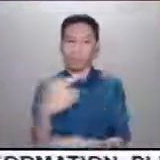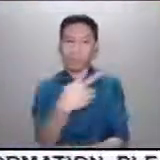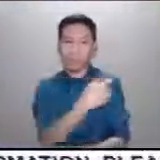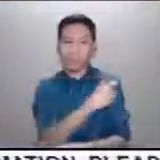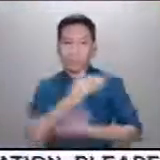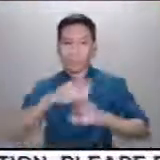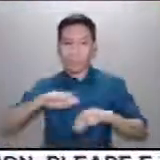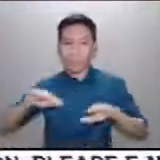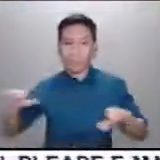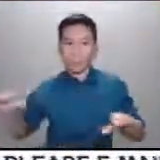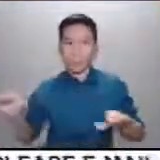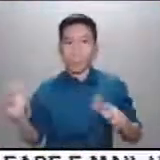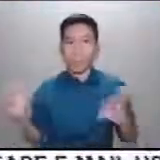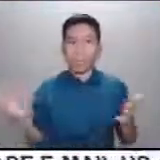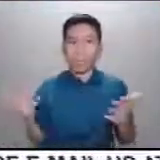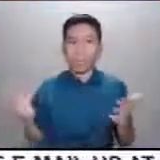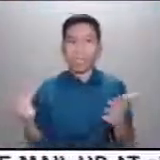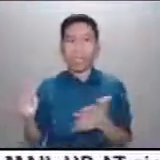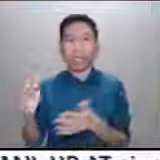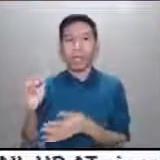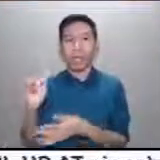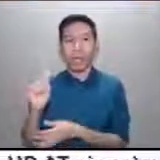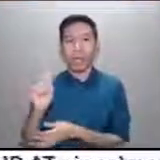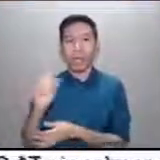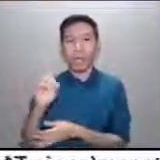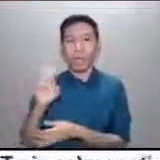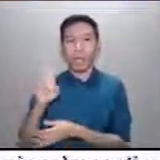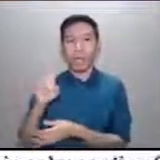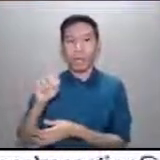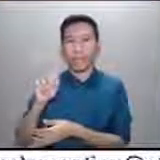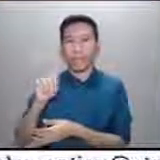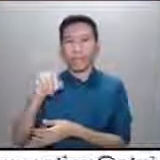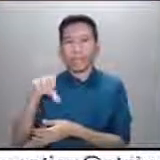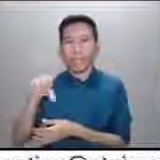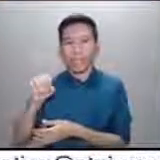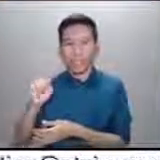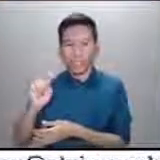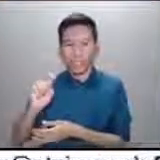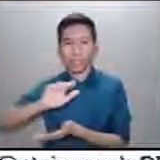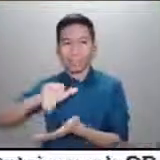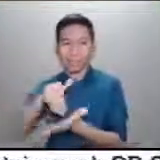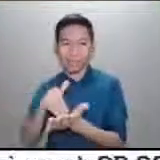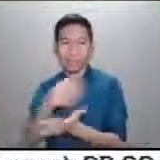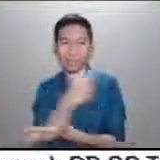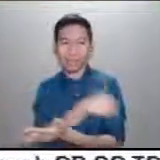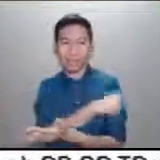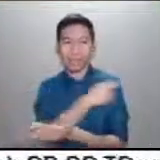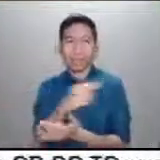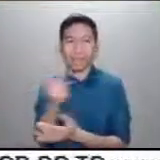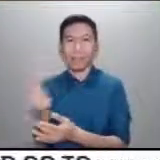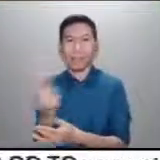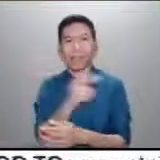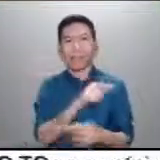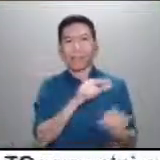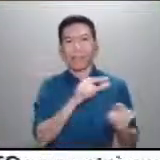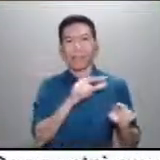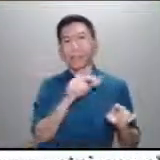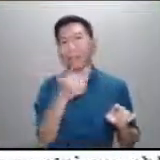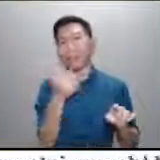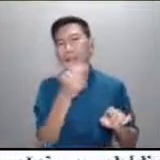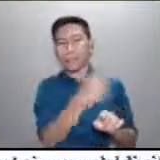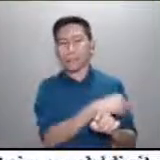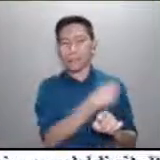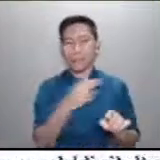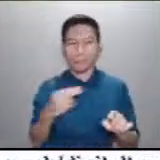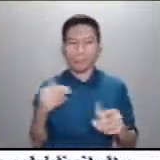sa Adventist Medical Center Iligan at sa susunod ay sa Robinson's Place Iligan. Pinasalamatan ni City Mayor Salso Rehansha ang suporta